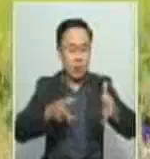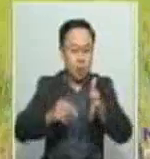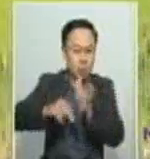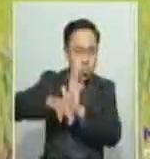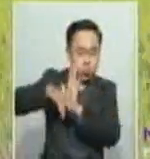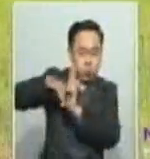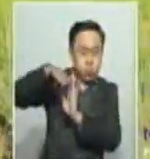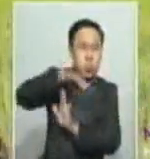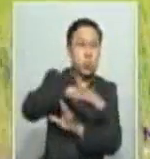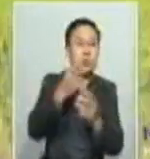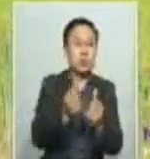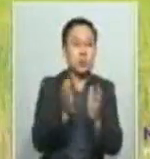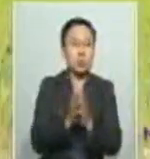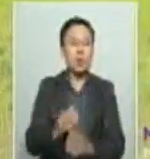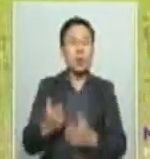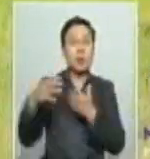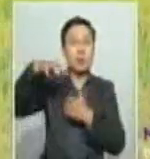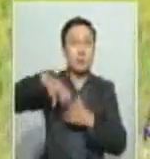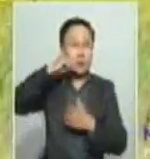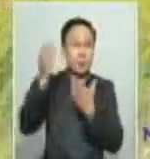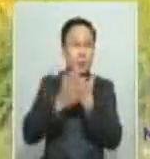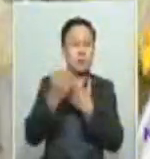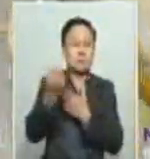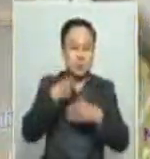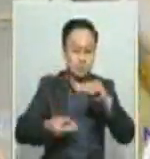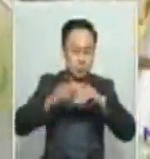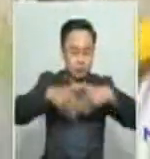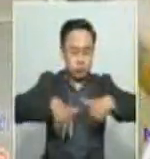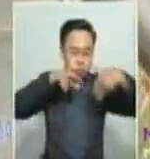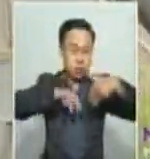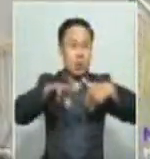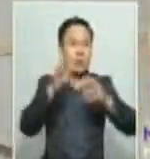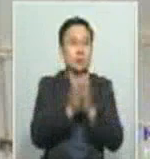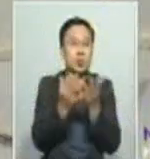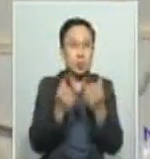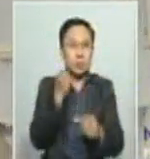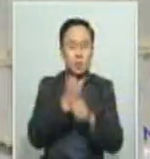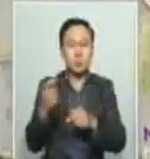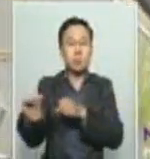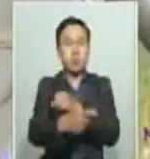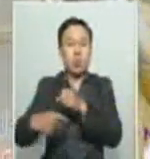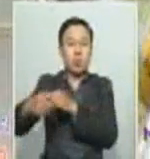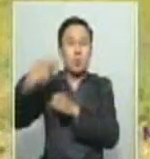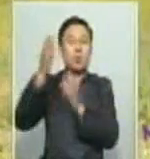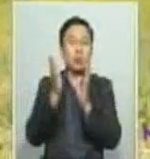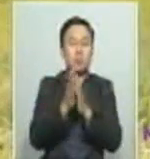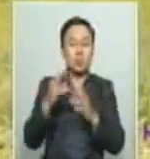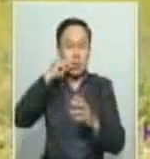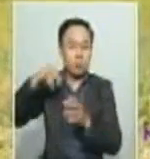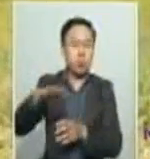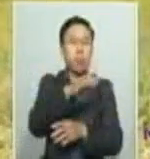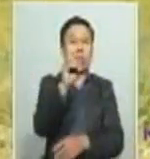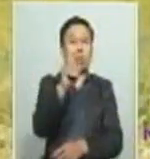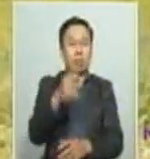มระดับขึ้นอีกทั้งกรมชลประทานได้ประกาศปรับเพิ่มการระบายน้ำทำให้ก็ต้องเร่งเก็บเกี่ยวผลผลิตเพราะว่าอาจจะได้รับความเสียหายครับ ค่ะ